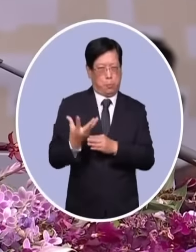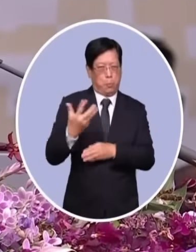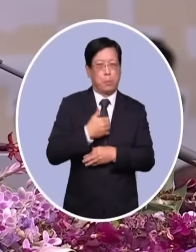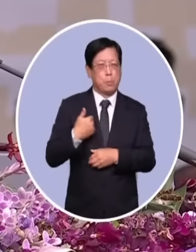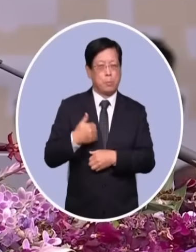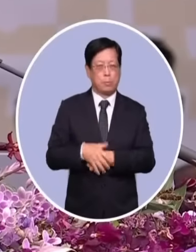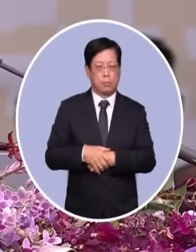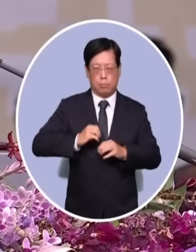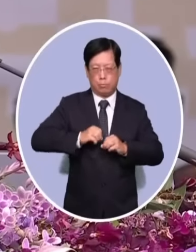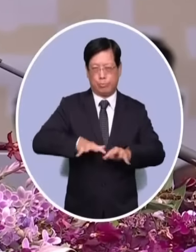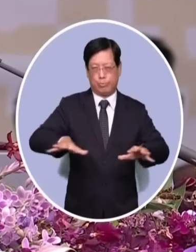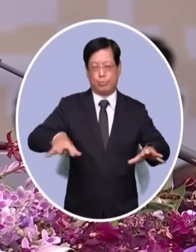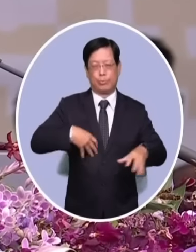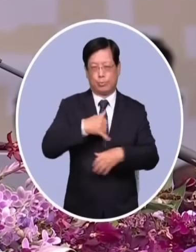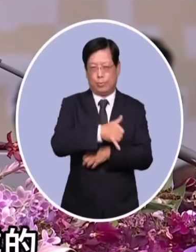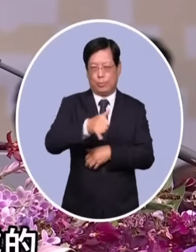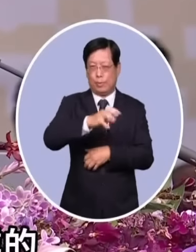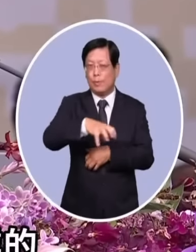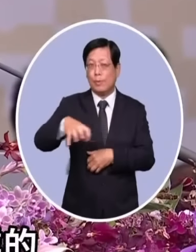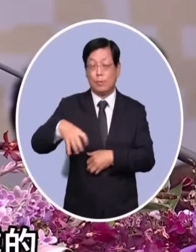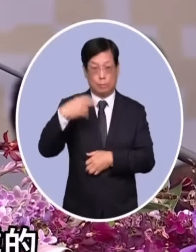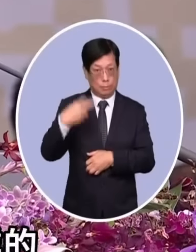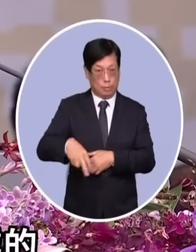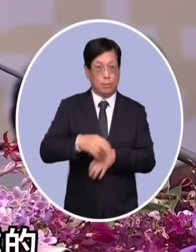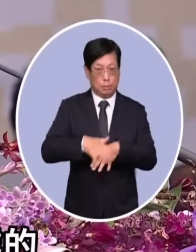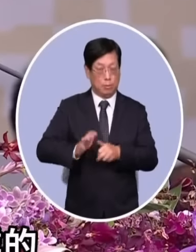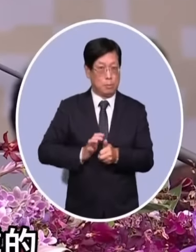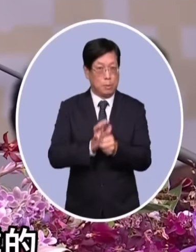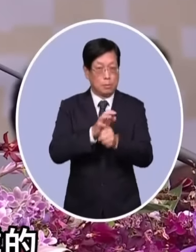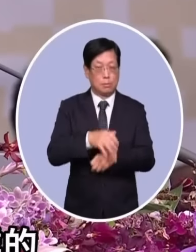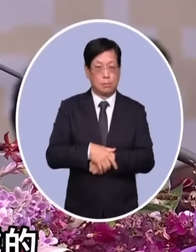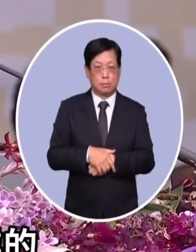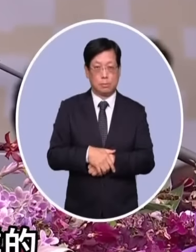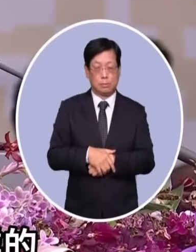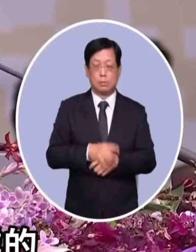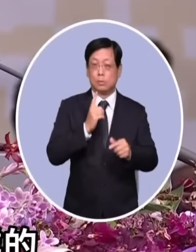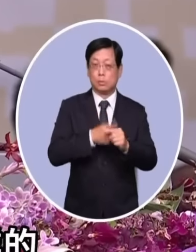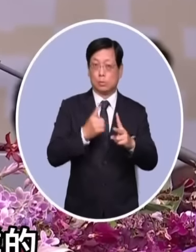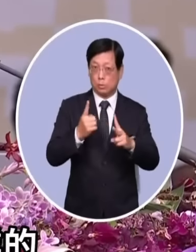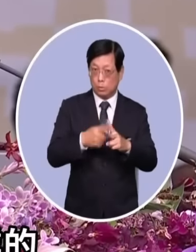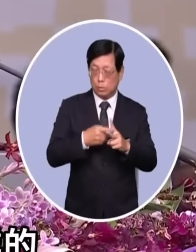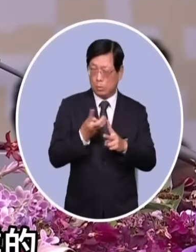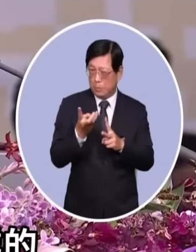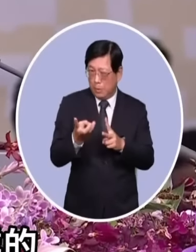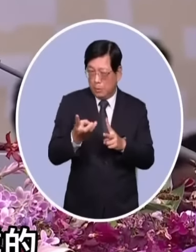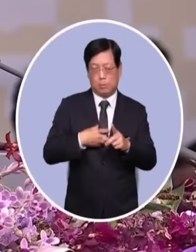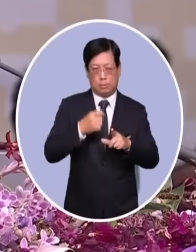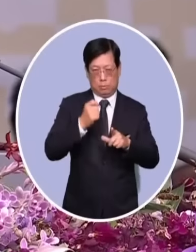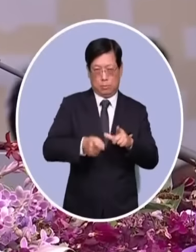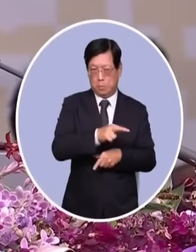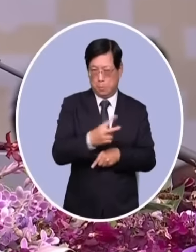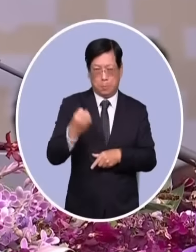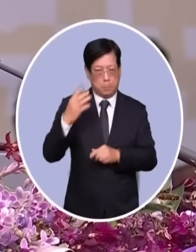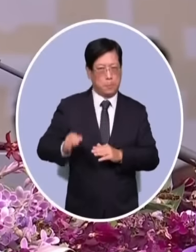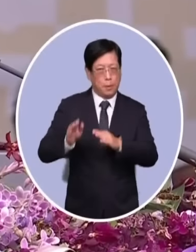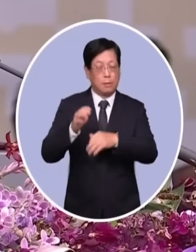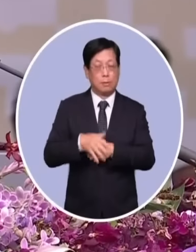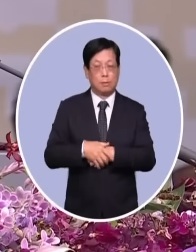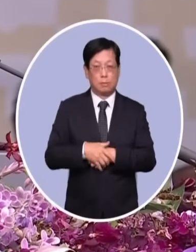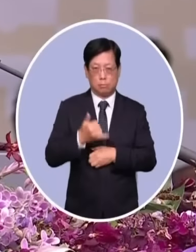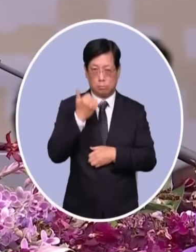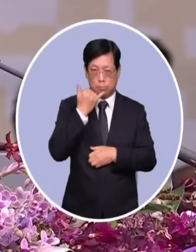局全球。我们同时会推动中小微型企业的转型发展，